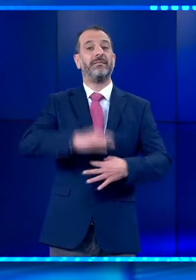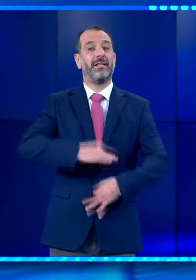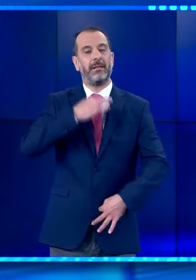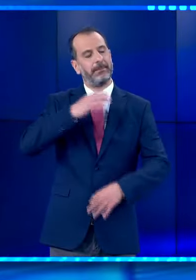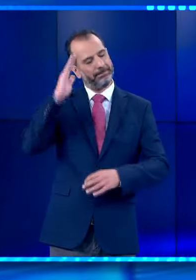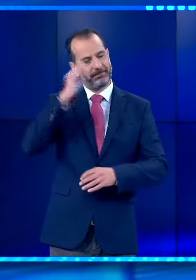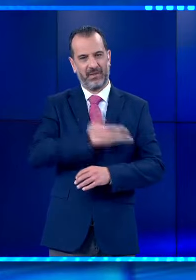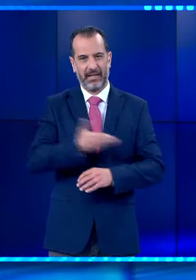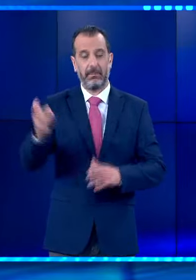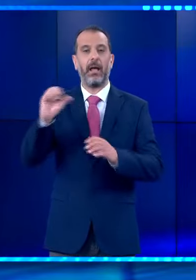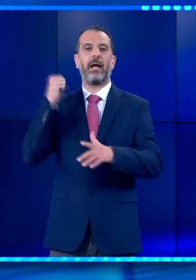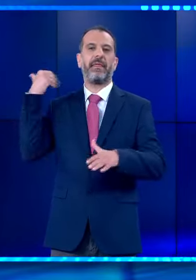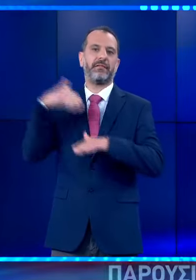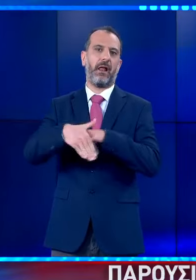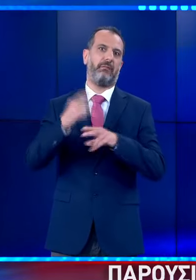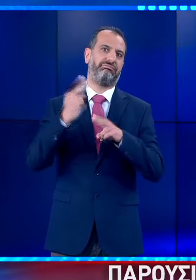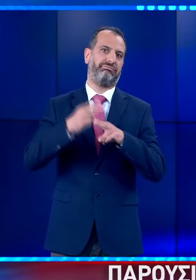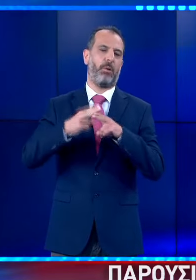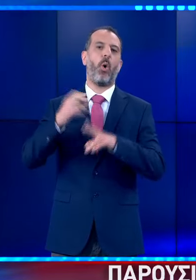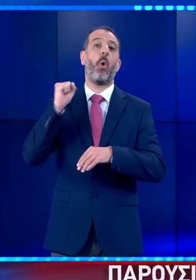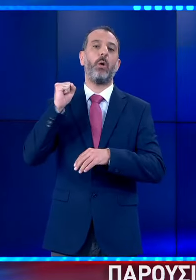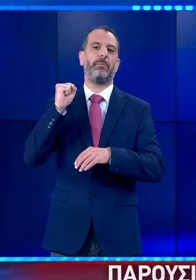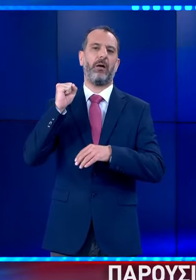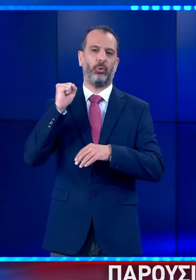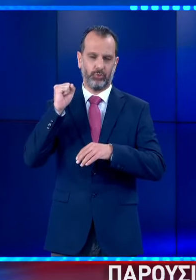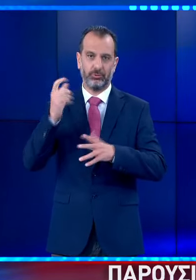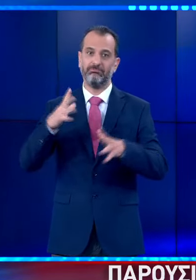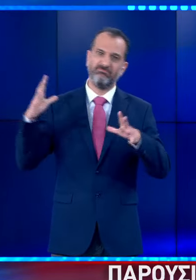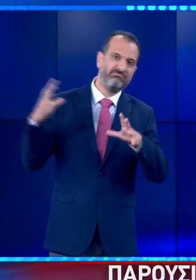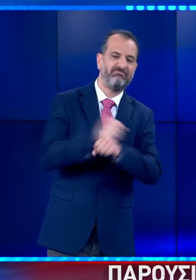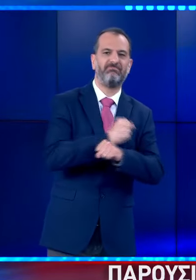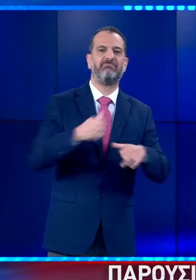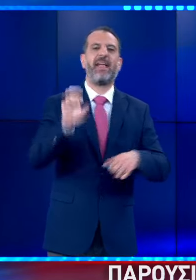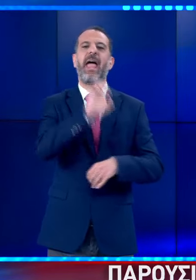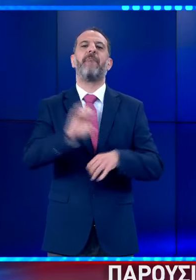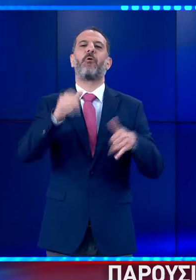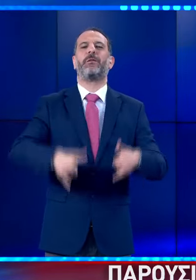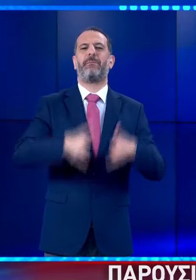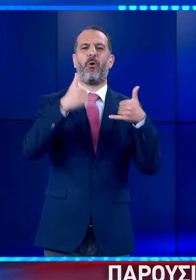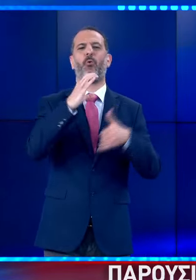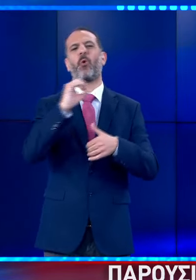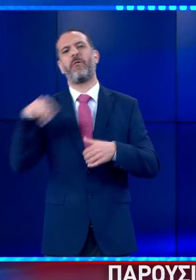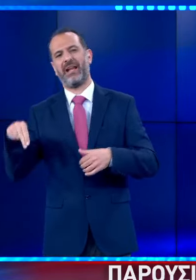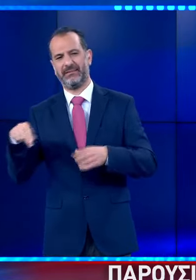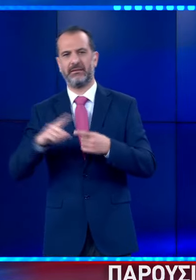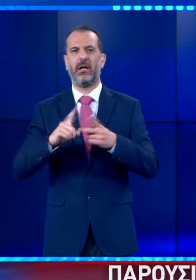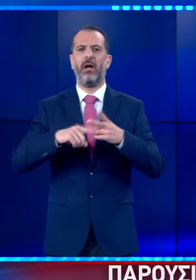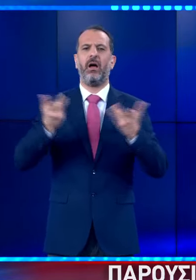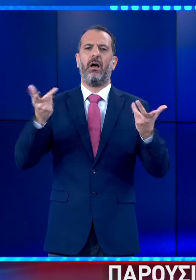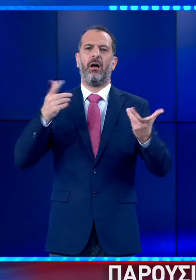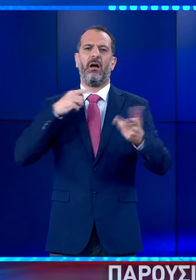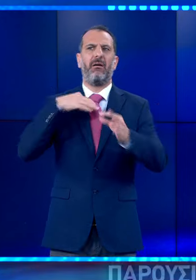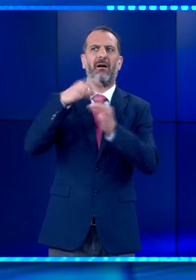Χαίρετε κυρίες και κύριοι. Φρενίτιδα προκάλεσε ο θρίαμβος του Ολυμπιακού με την κατάκτηση του κυπέλου του Conference League. Καπνογόνα,